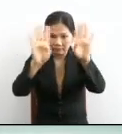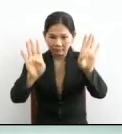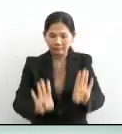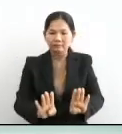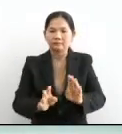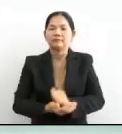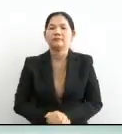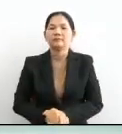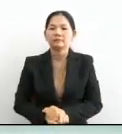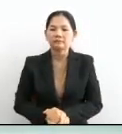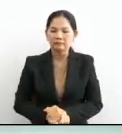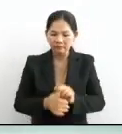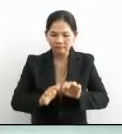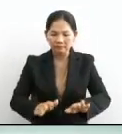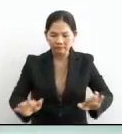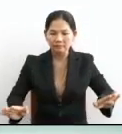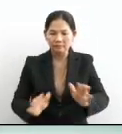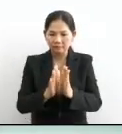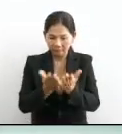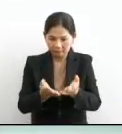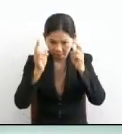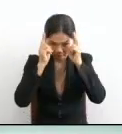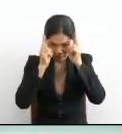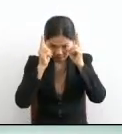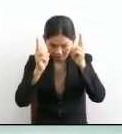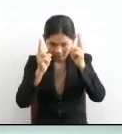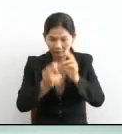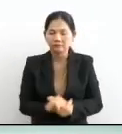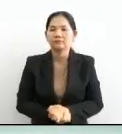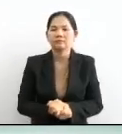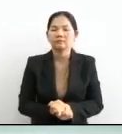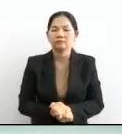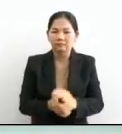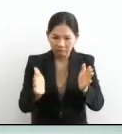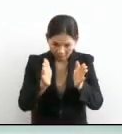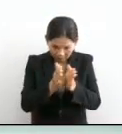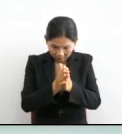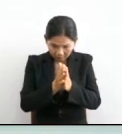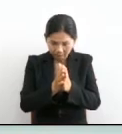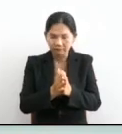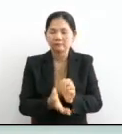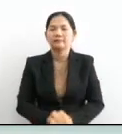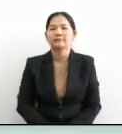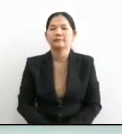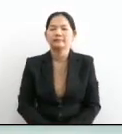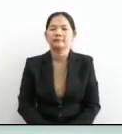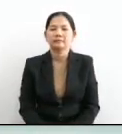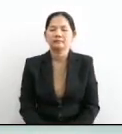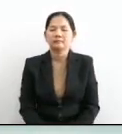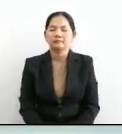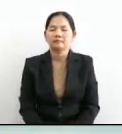chà hai chùm phụ con đã miền sắp hơi sắc sạc cốt chà cứ con chà bật tục là con chà